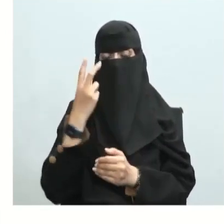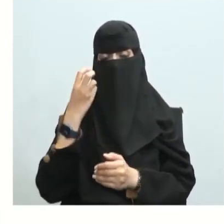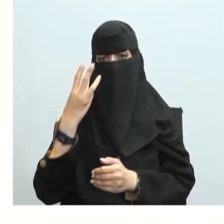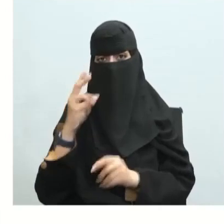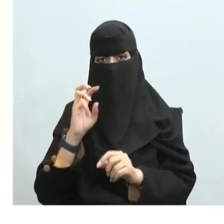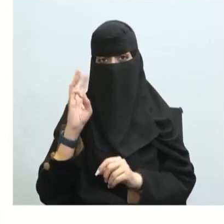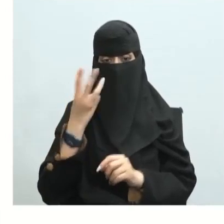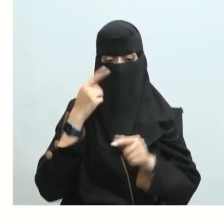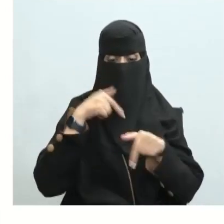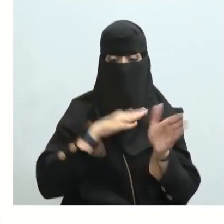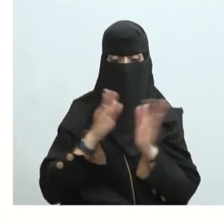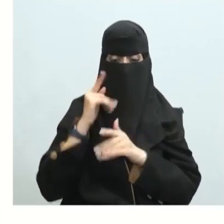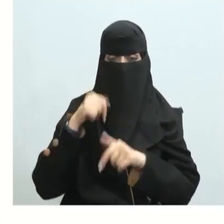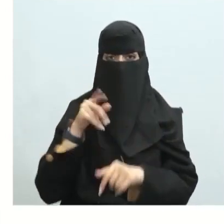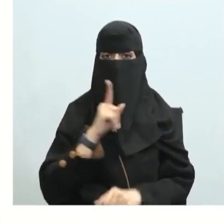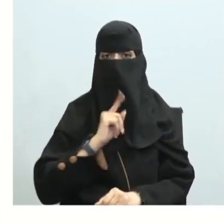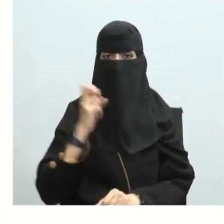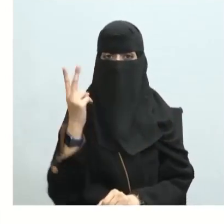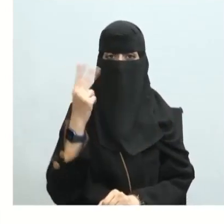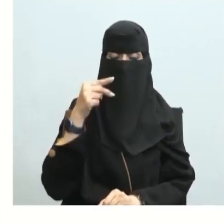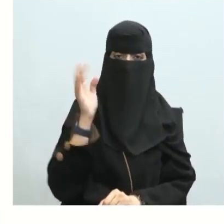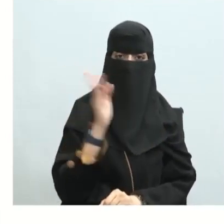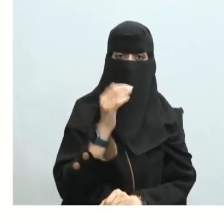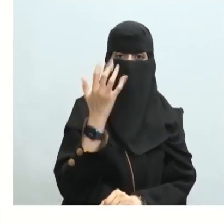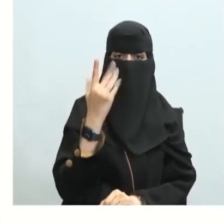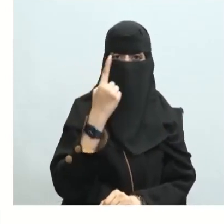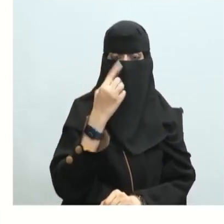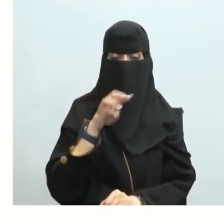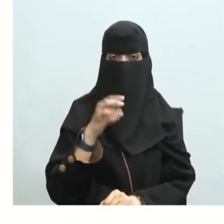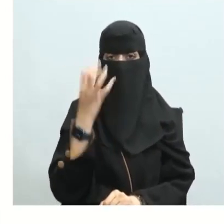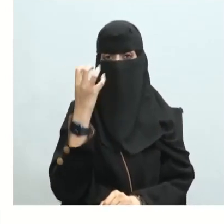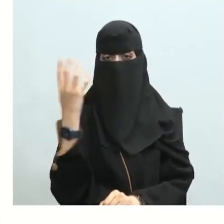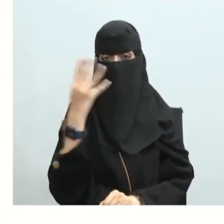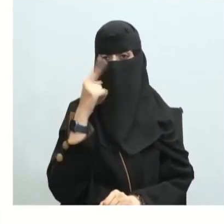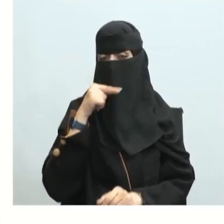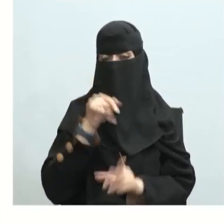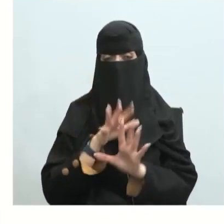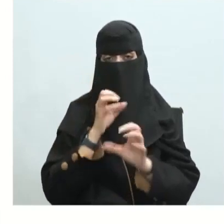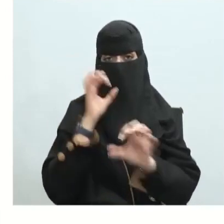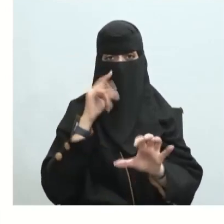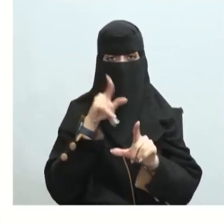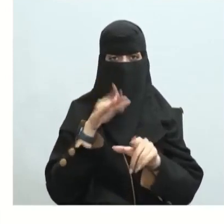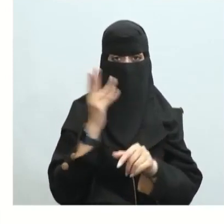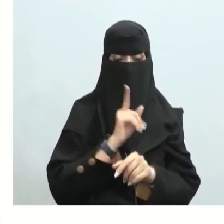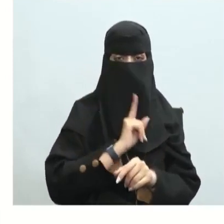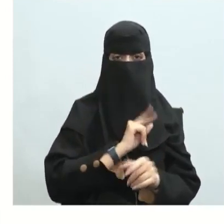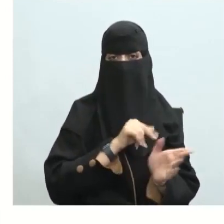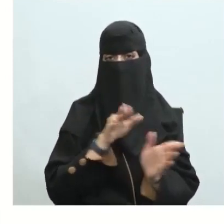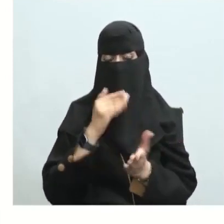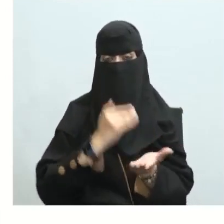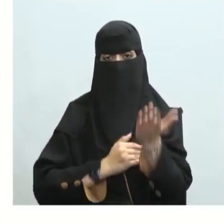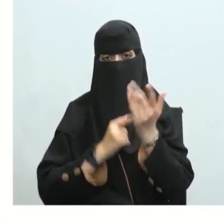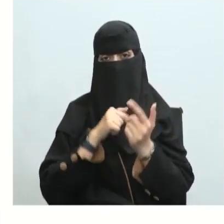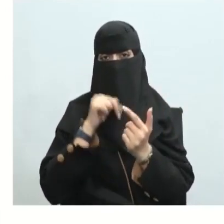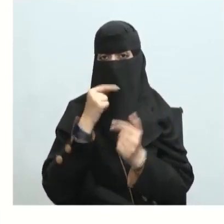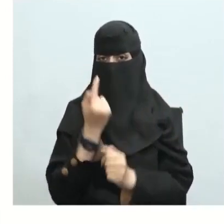وطلاب الصف الثاني الثانوي هو العنوان والتاريخ المذكور اي تاريخ تريد او التاريخ الذي كتبت فيه ذاك الطلب او ذاك